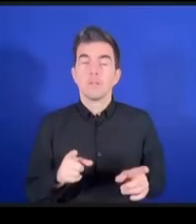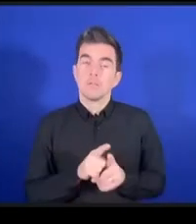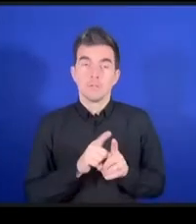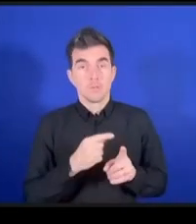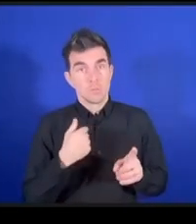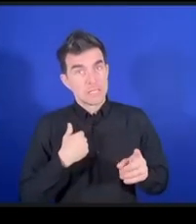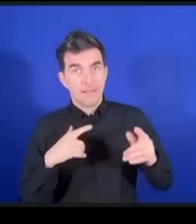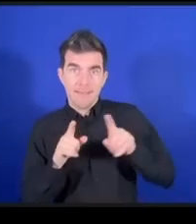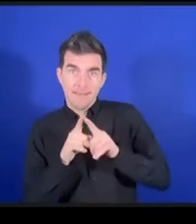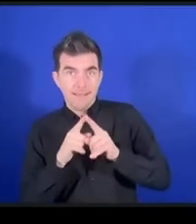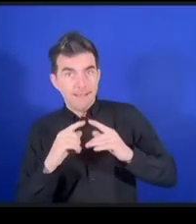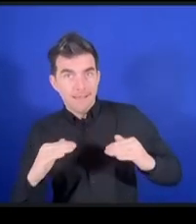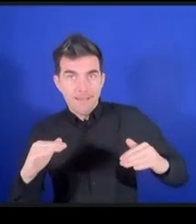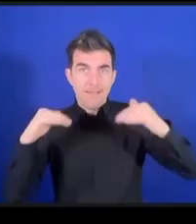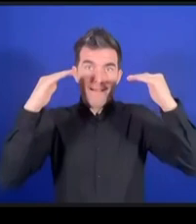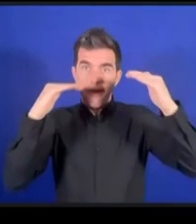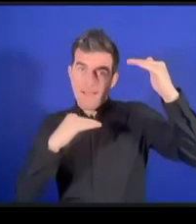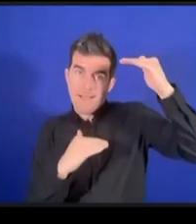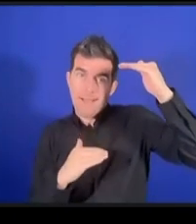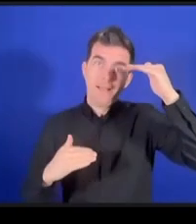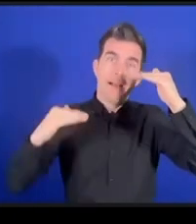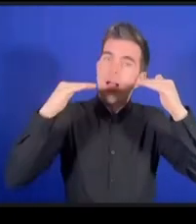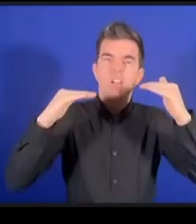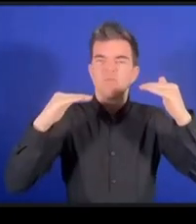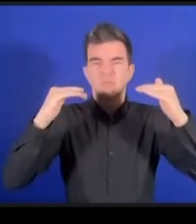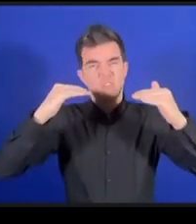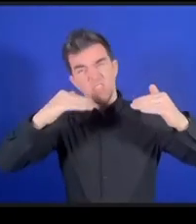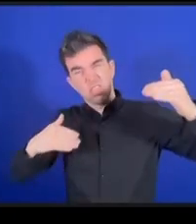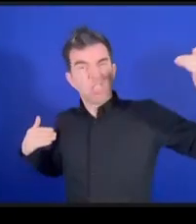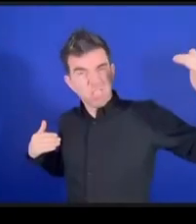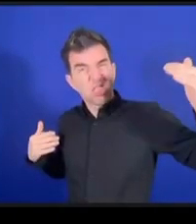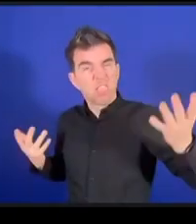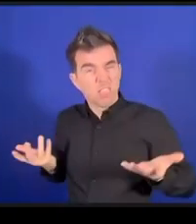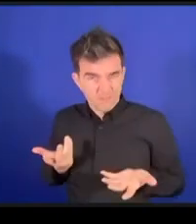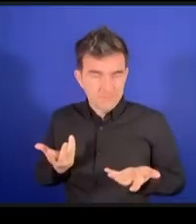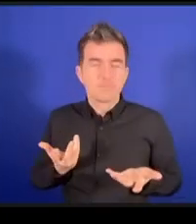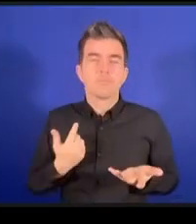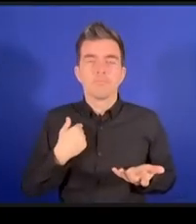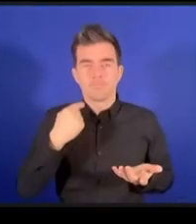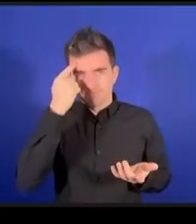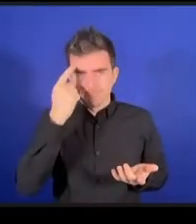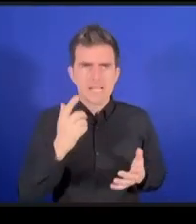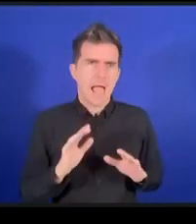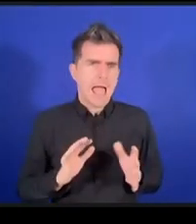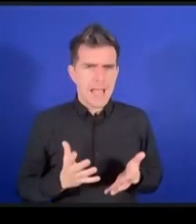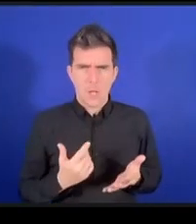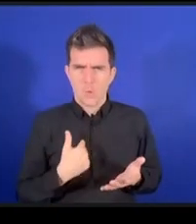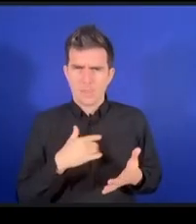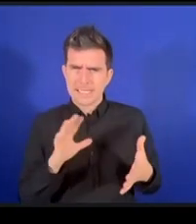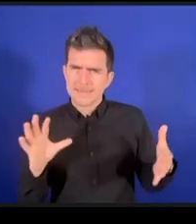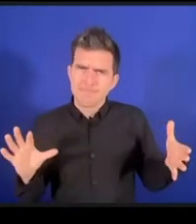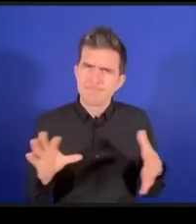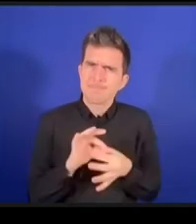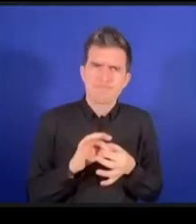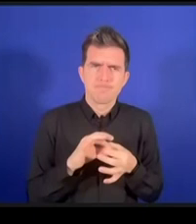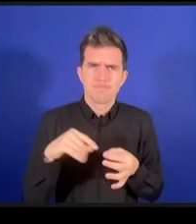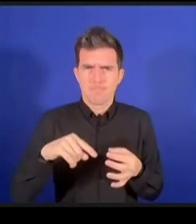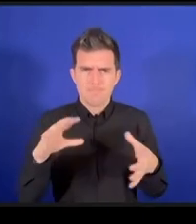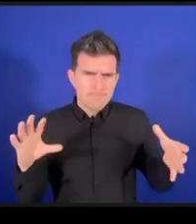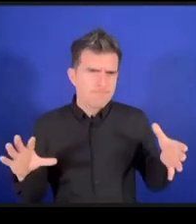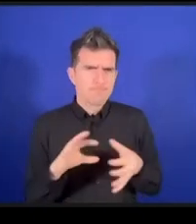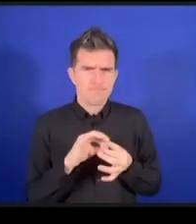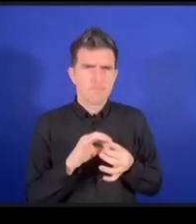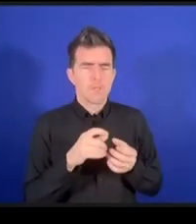преодолеть разрыв между теми кто имеет доступ к цифровой среде Те кто не имеет и те кто не имеет